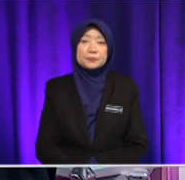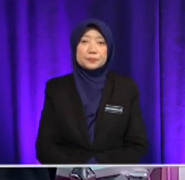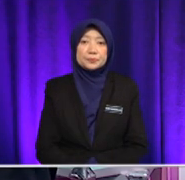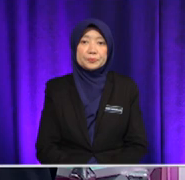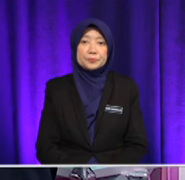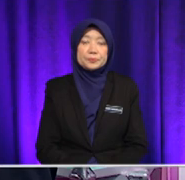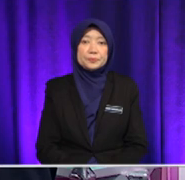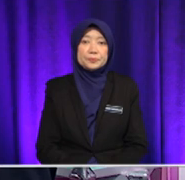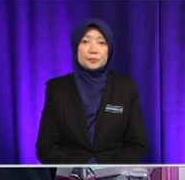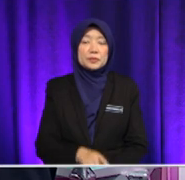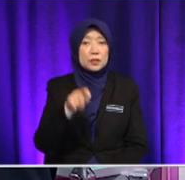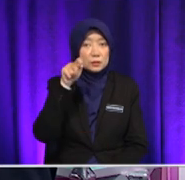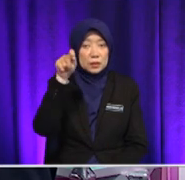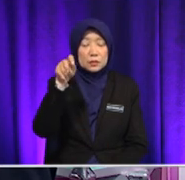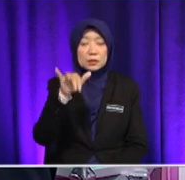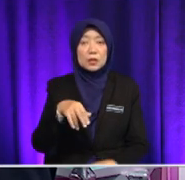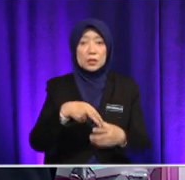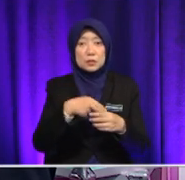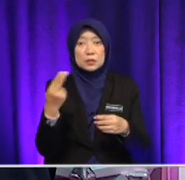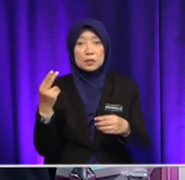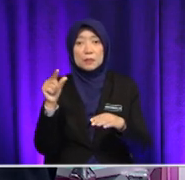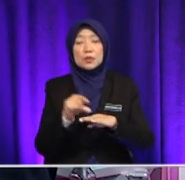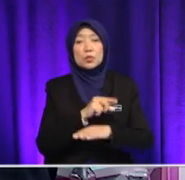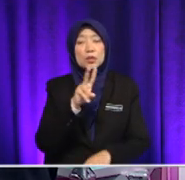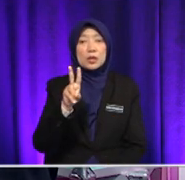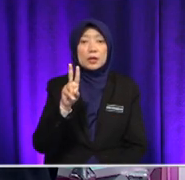Papa tanda yang dihasilkan menggunakan